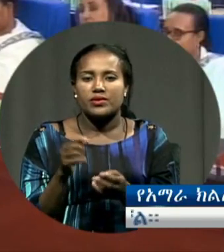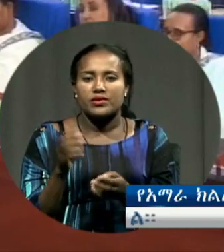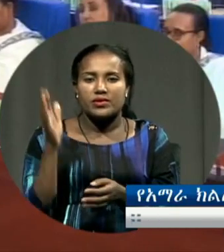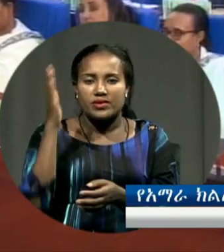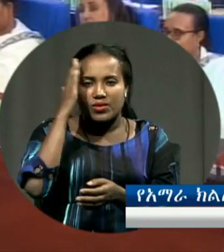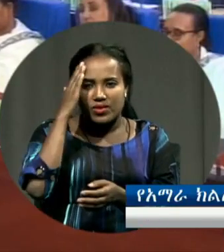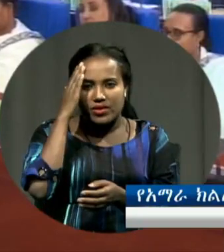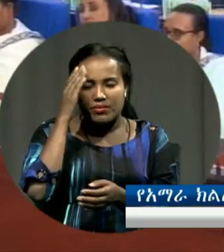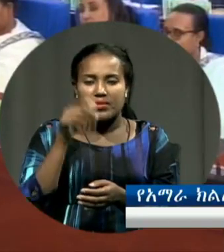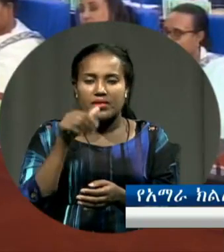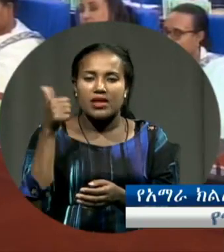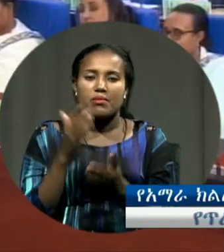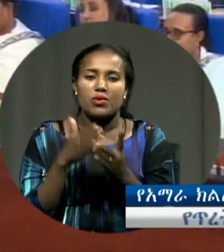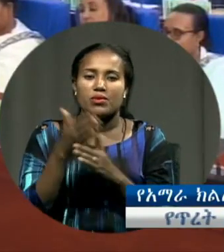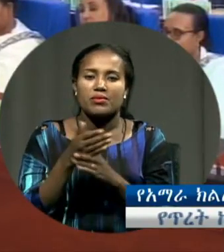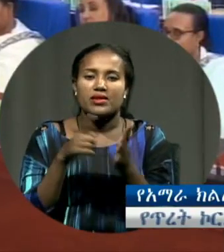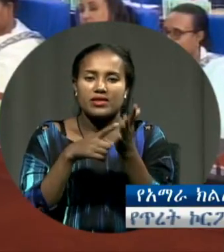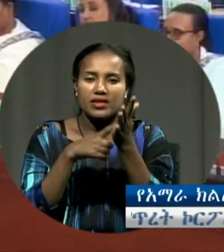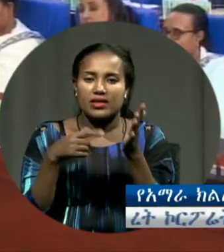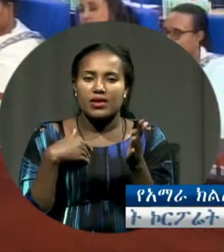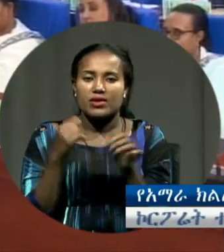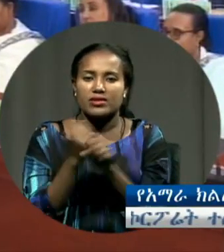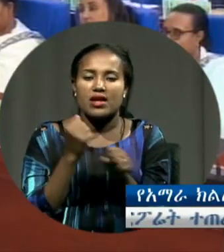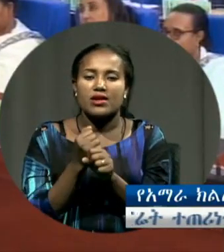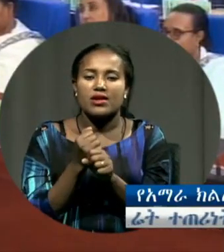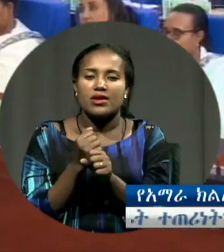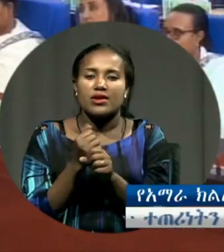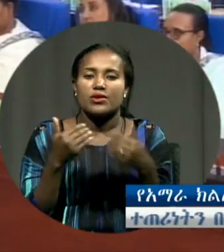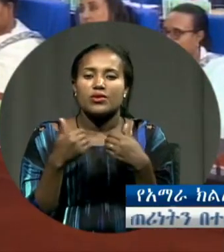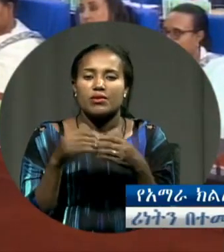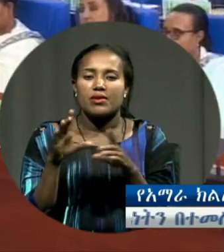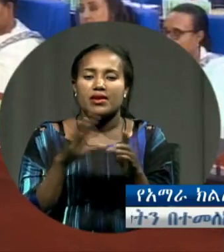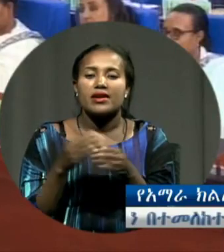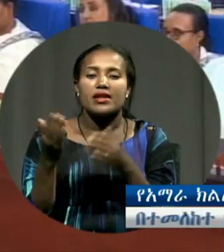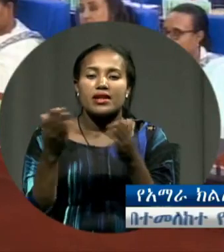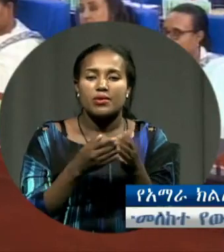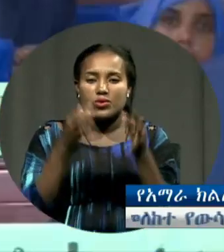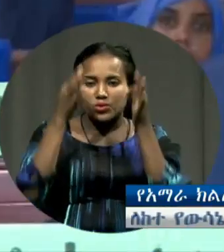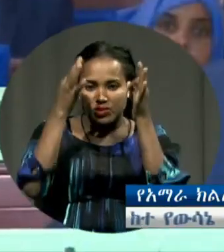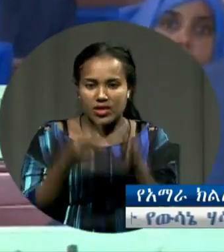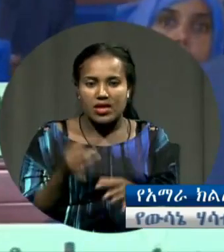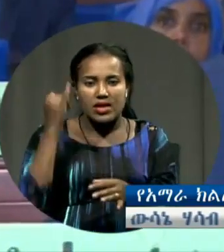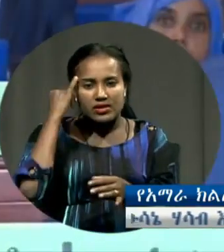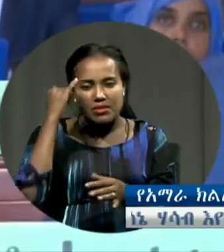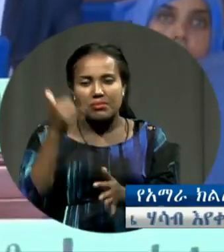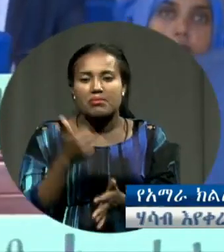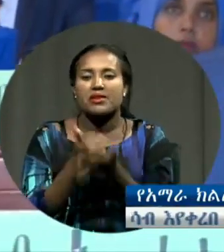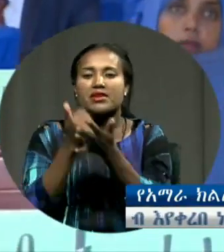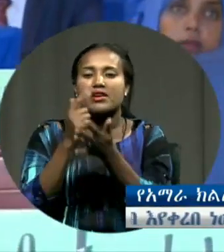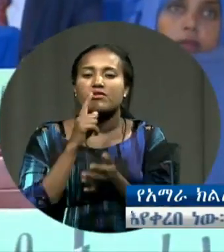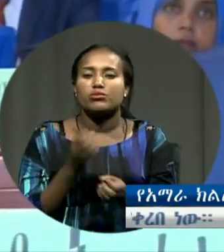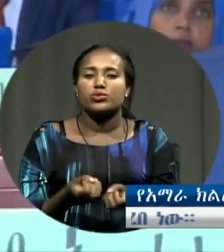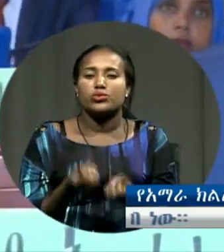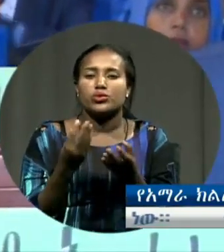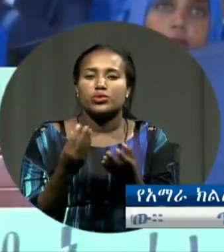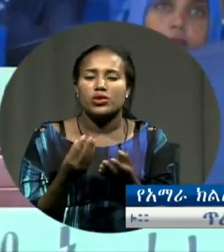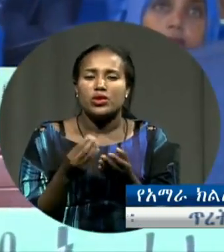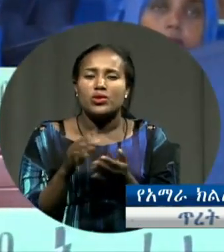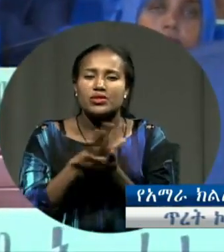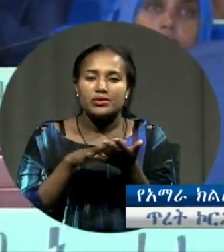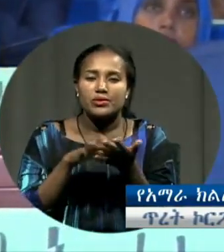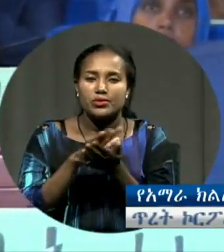እንድታወቅ በሌላው ክሩም ደግሞ ግልጽነት ያለው አሰራር እንዲኖር ከማድረግ አንጻር የቀረበው የውሳኔ ሐሳብ የሚደገፍ ነው። ያው ብዙ